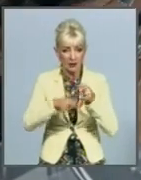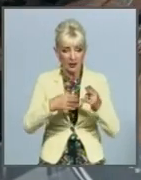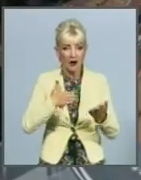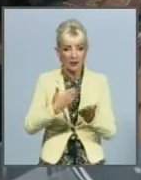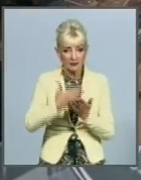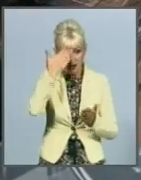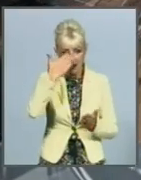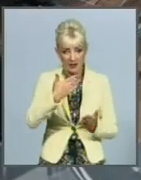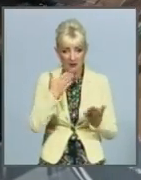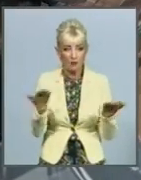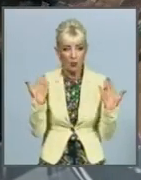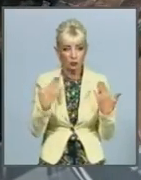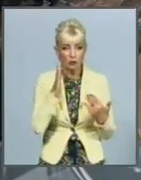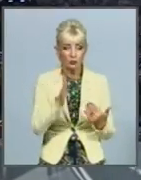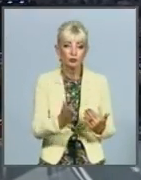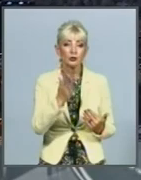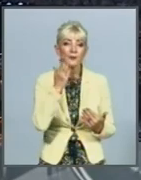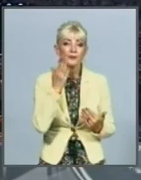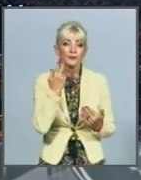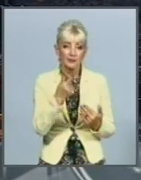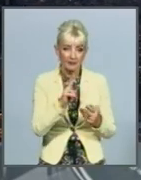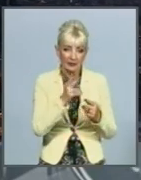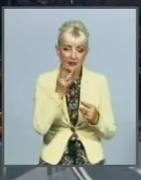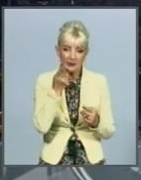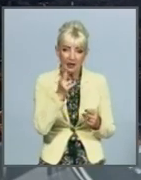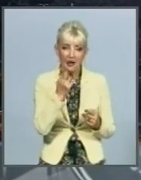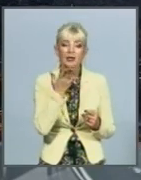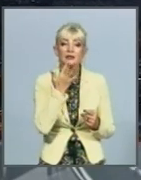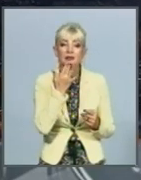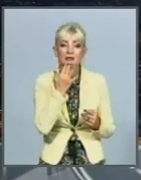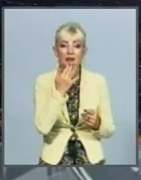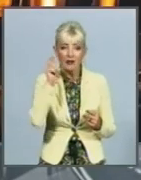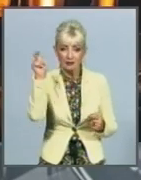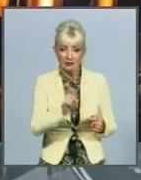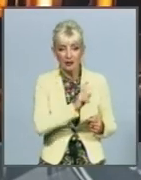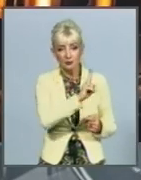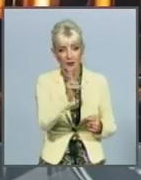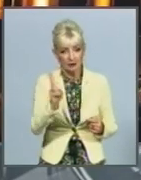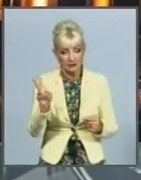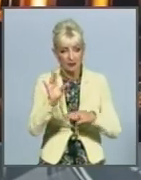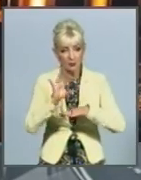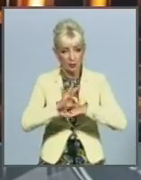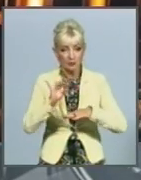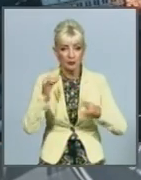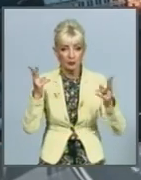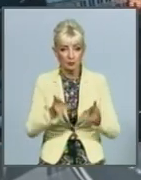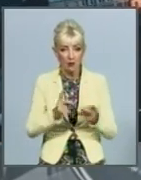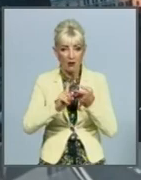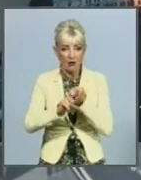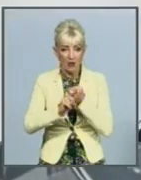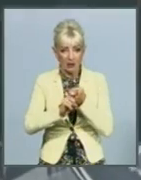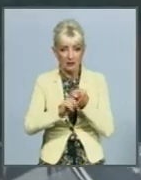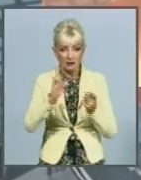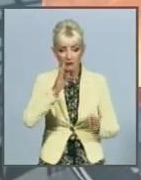літнього сезону будуть діяти два готелі для іноземних громадян, які контактували з хворими та потребують карантину в